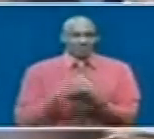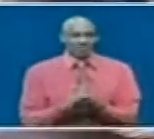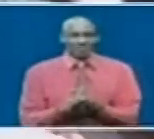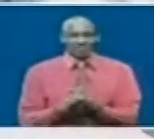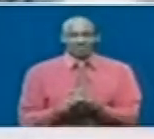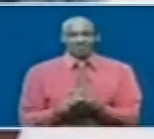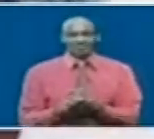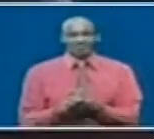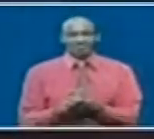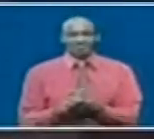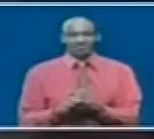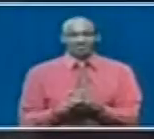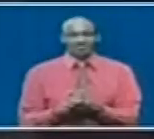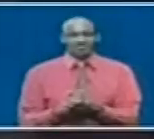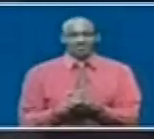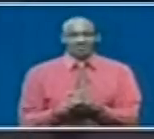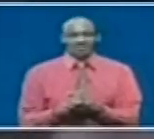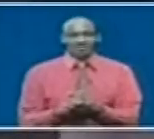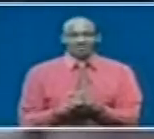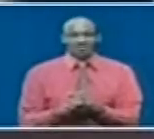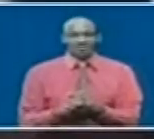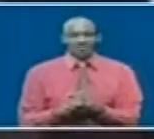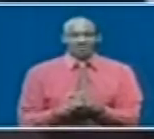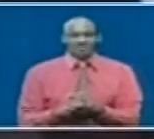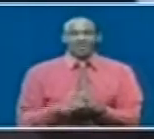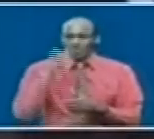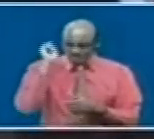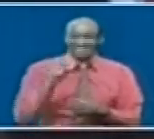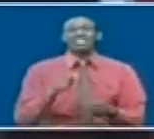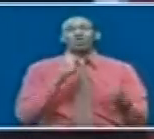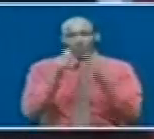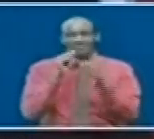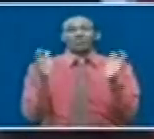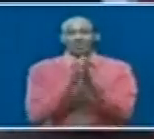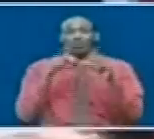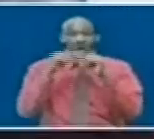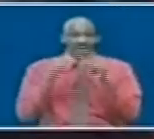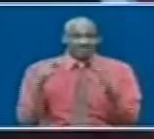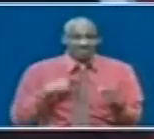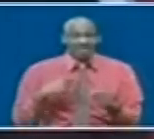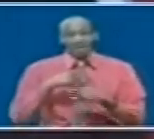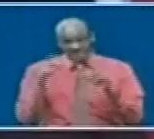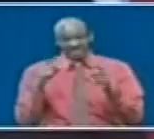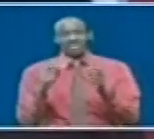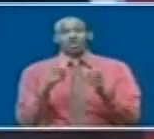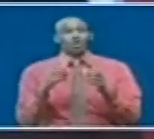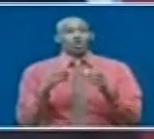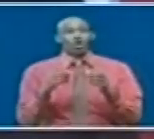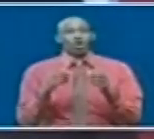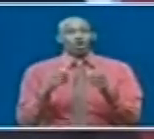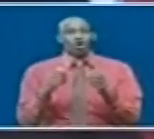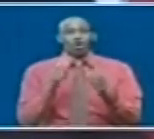waliohudhuria hafla hiyo. Tusikubali, wacha tushindane kwa maneno, lakini